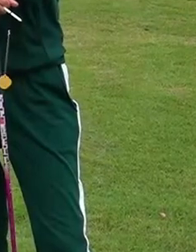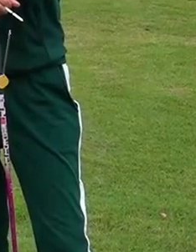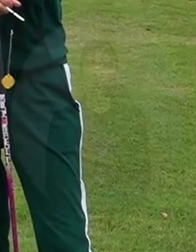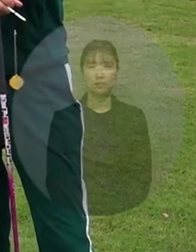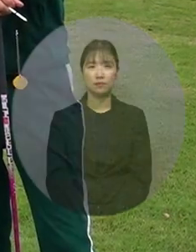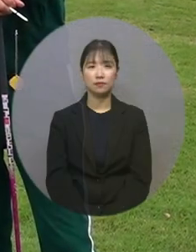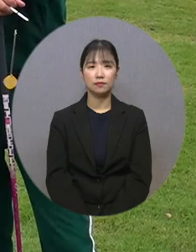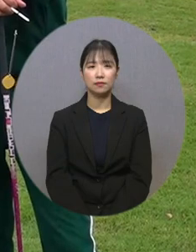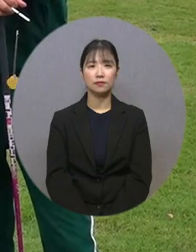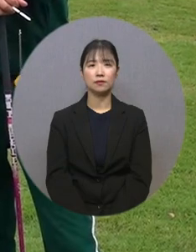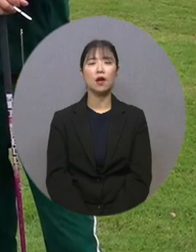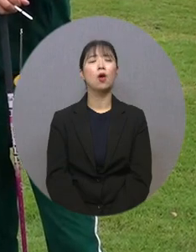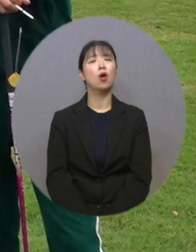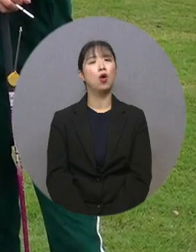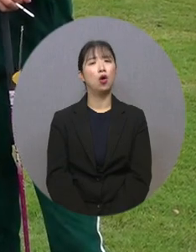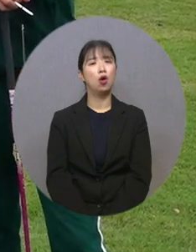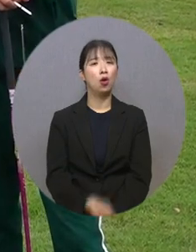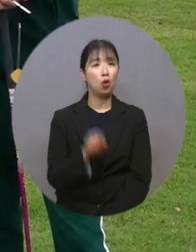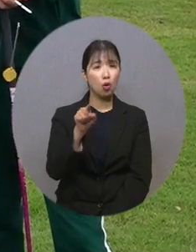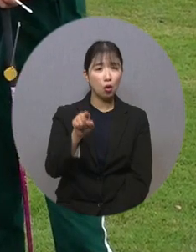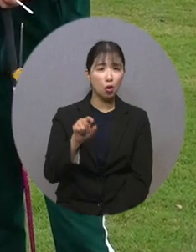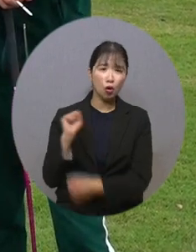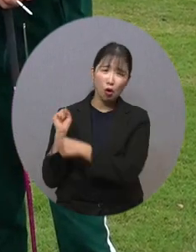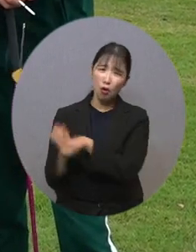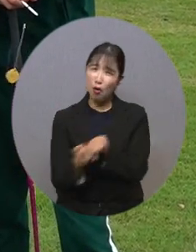아, 와, 어떻게 좋지? 응?